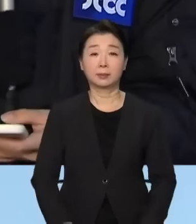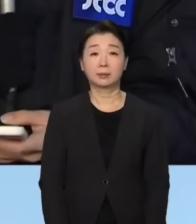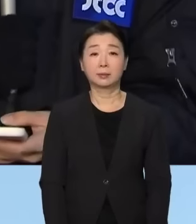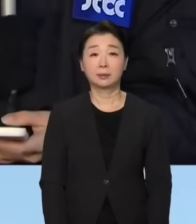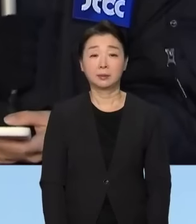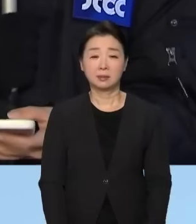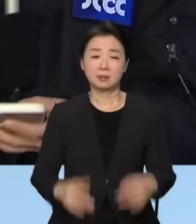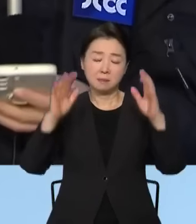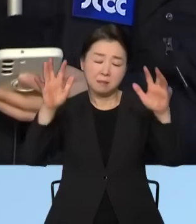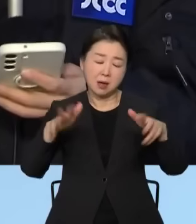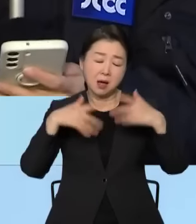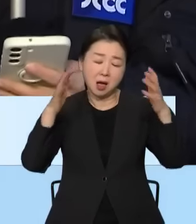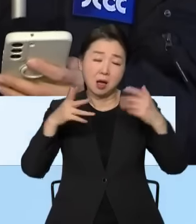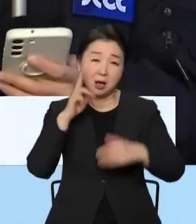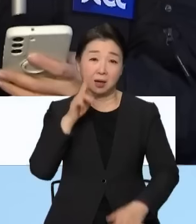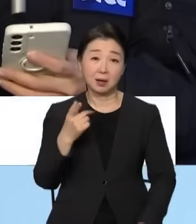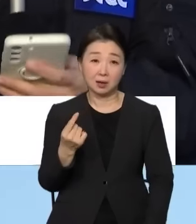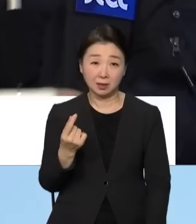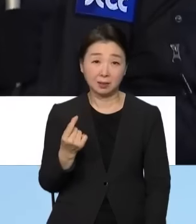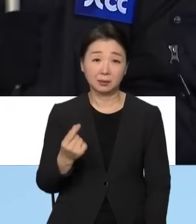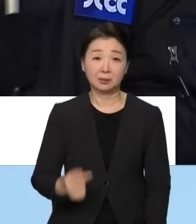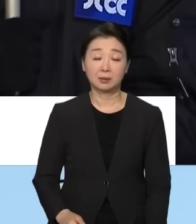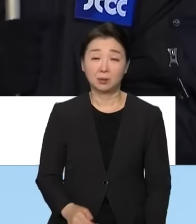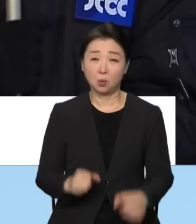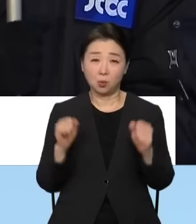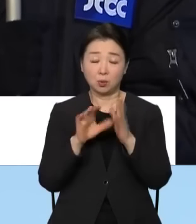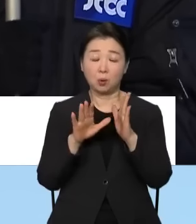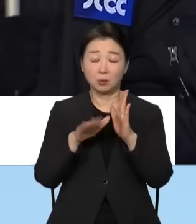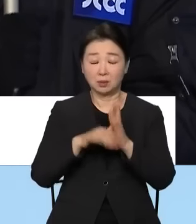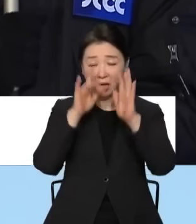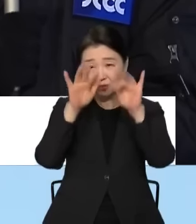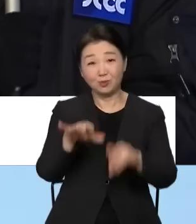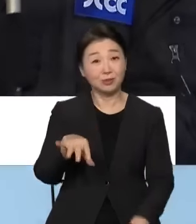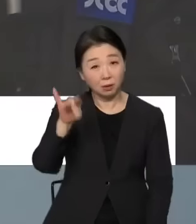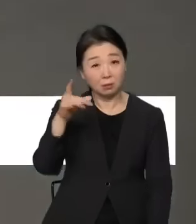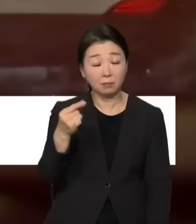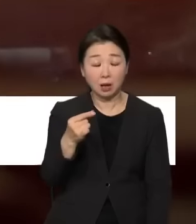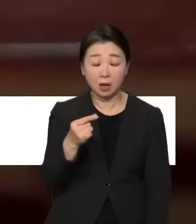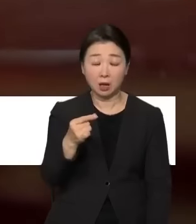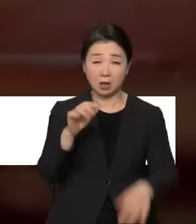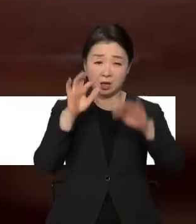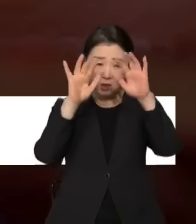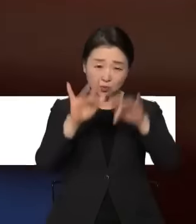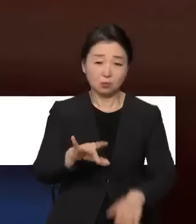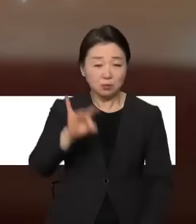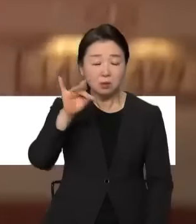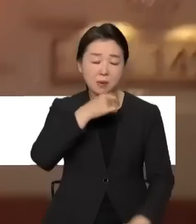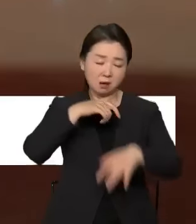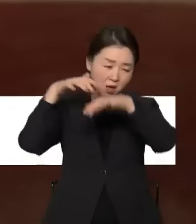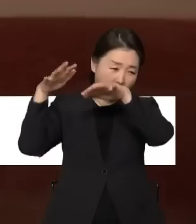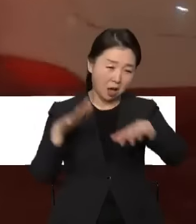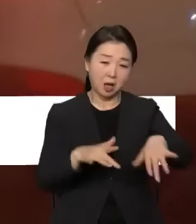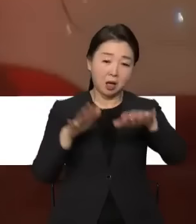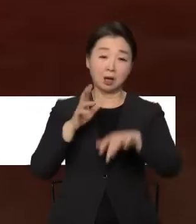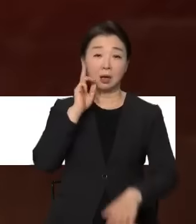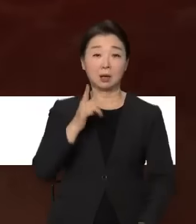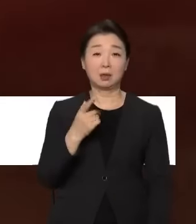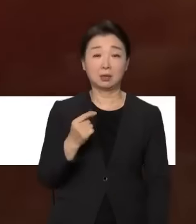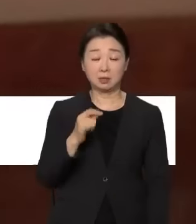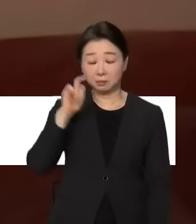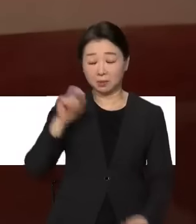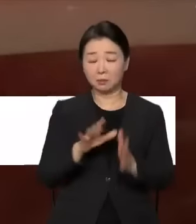대신 바람은 굉장히 많이 불고 있습니다. 올겨울 들어 첫눈인데 첫눈부터 말 그대로 폭설이 쏟아졌습니다. 새벽부터 많은